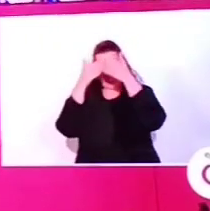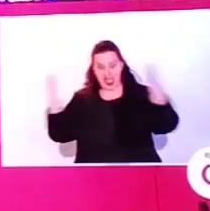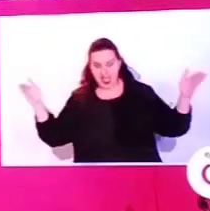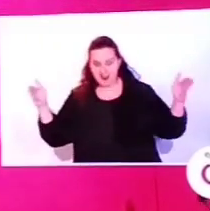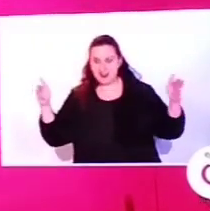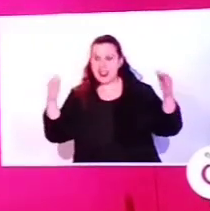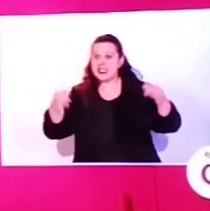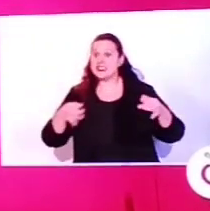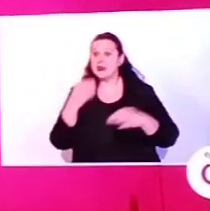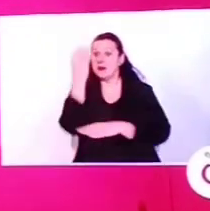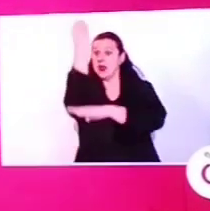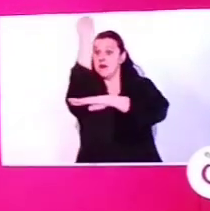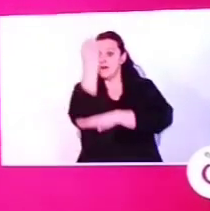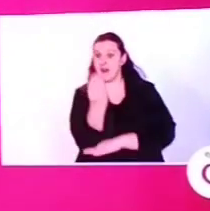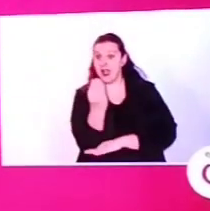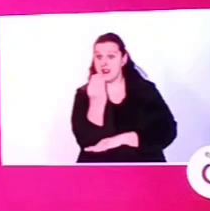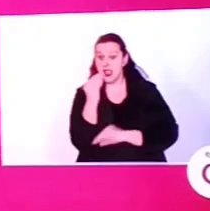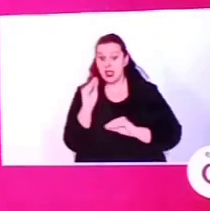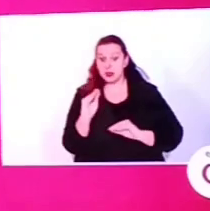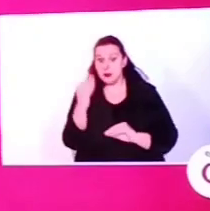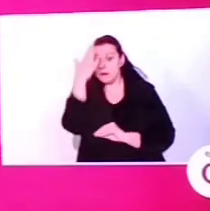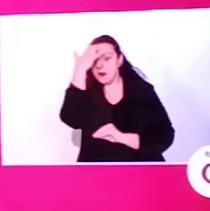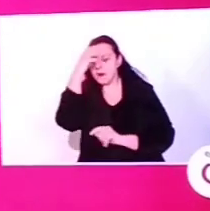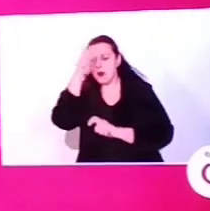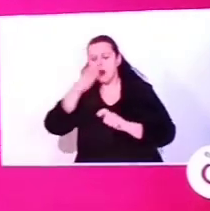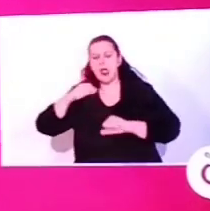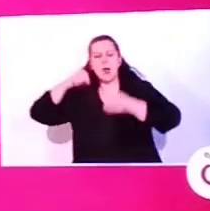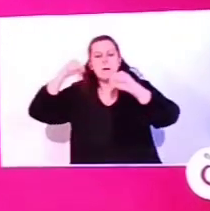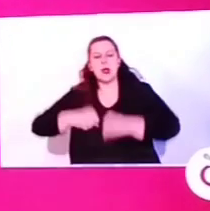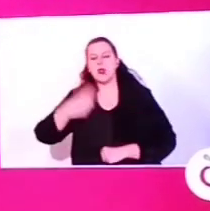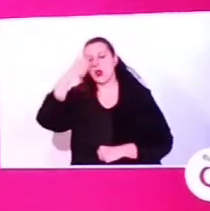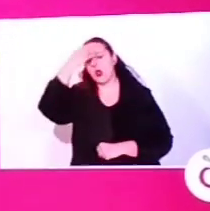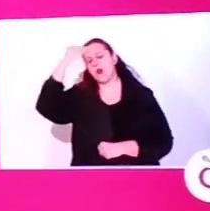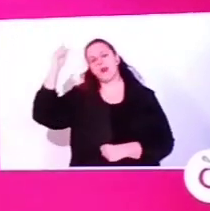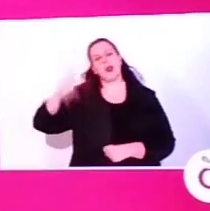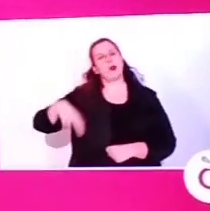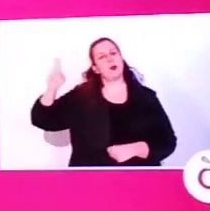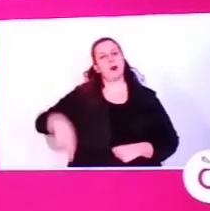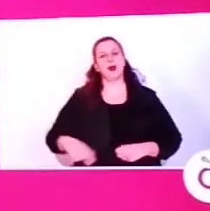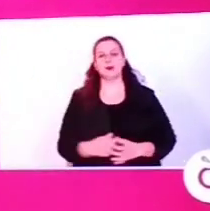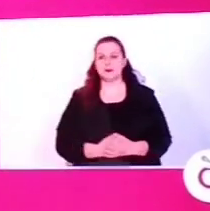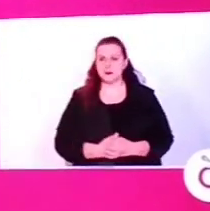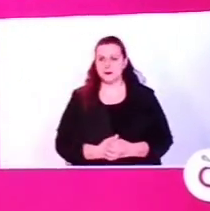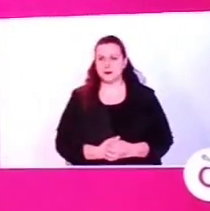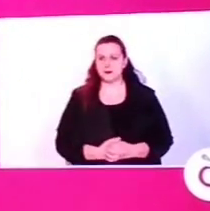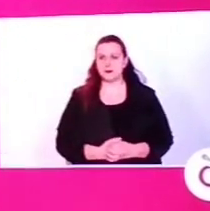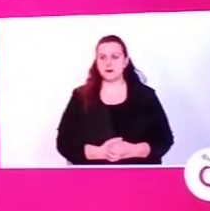sempre que es plante una falla, la seua memòria serà eterna.